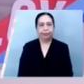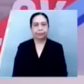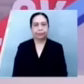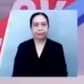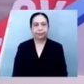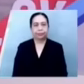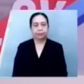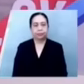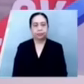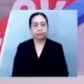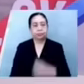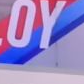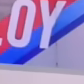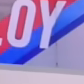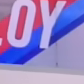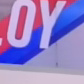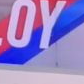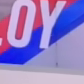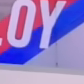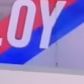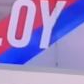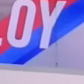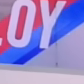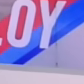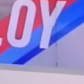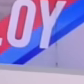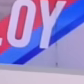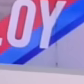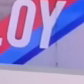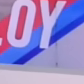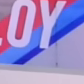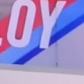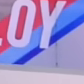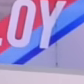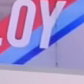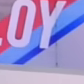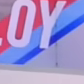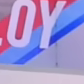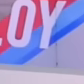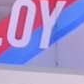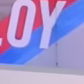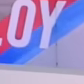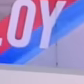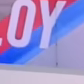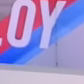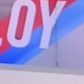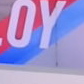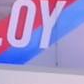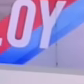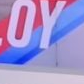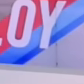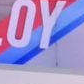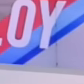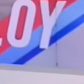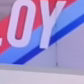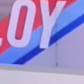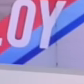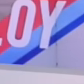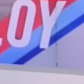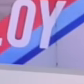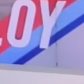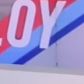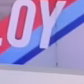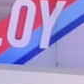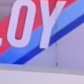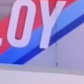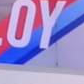Pinabulaanan ng Kingdom of Jesus Christ ang mga alegasyon ng PNP at DILG na mayroong mga secret tunnel ang kanilang compound at may nakahanda